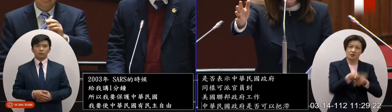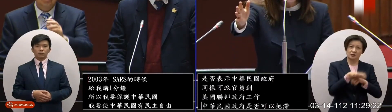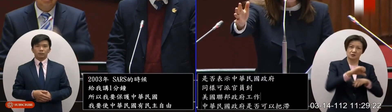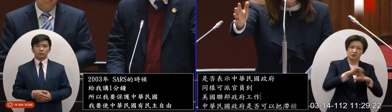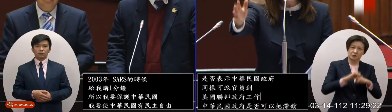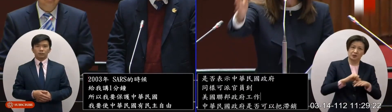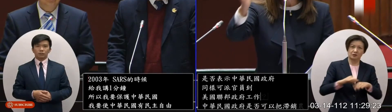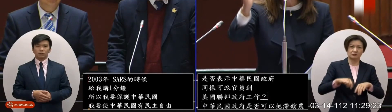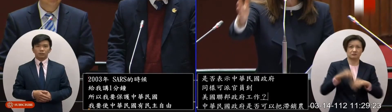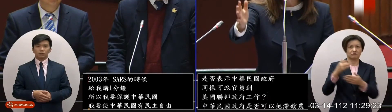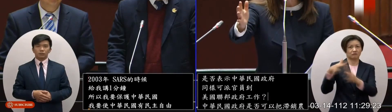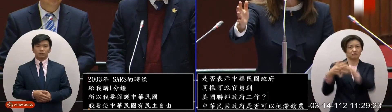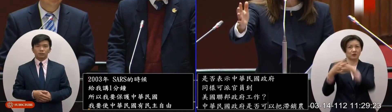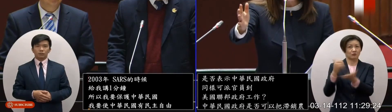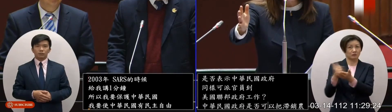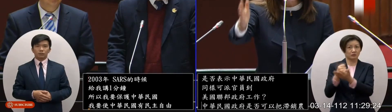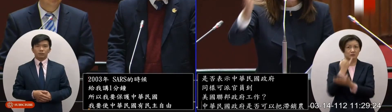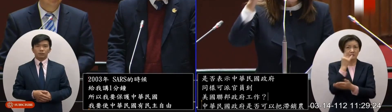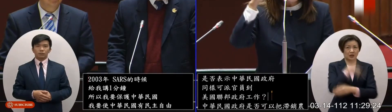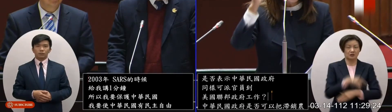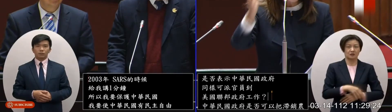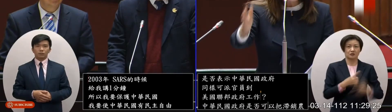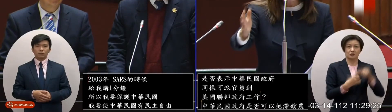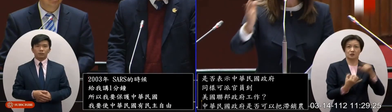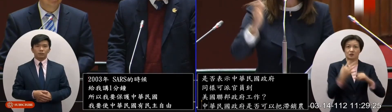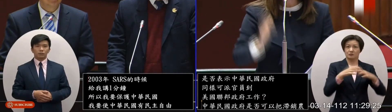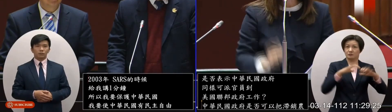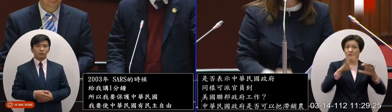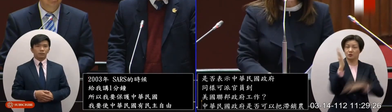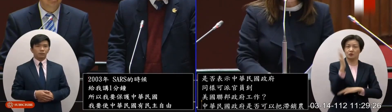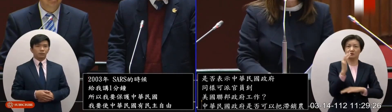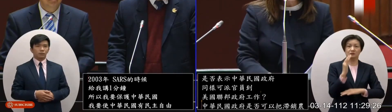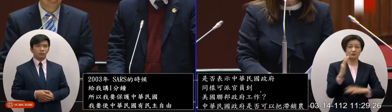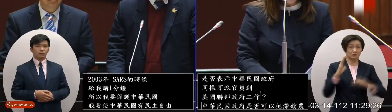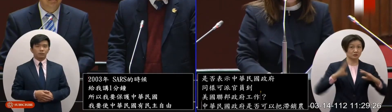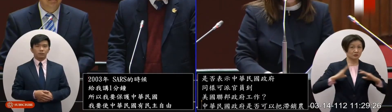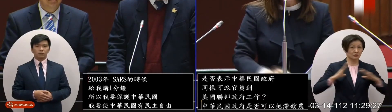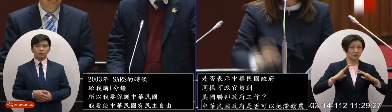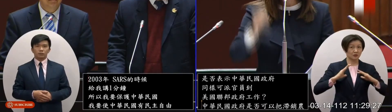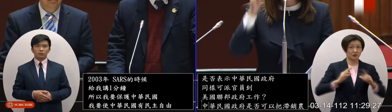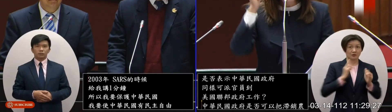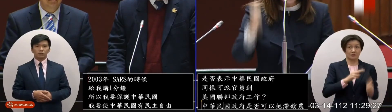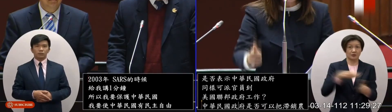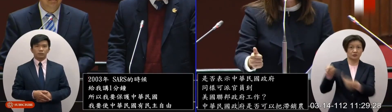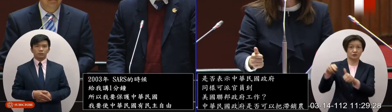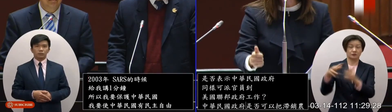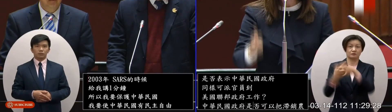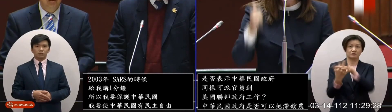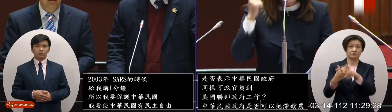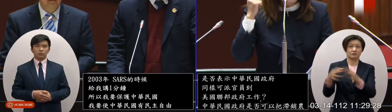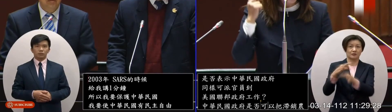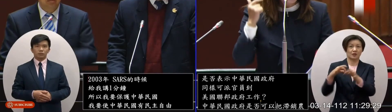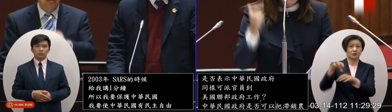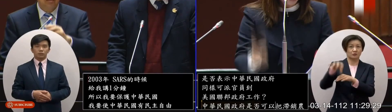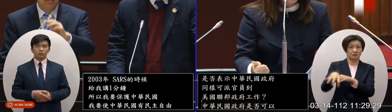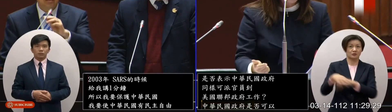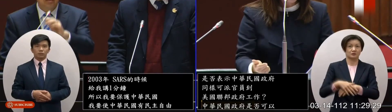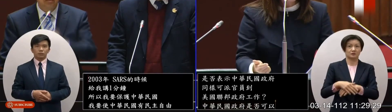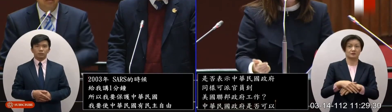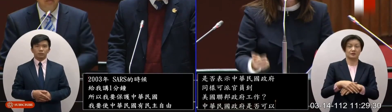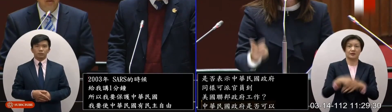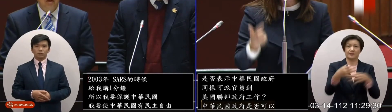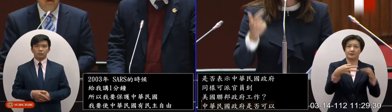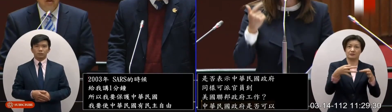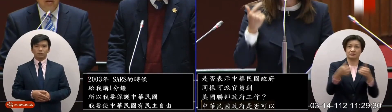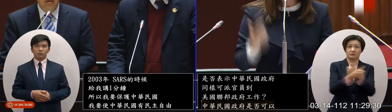到美国去？中华民国政府是不是可以派官员到美国的商务部还有贸易代